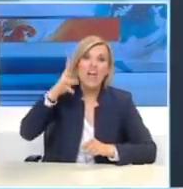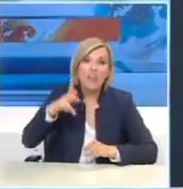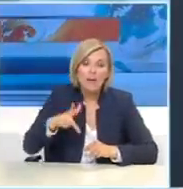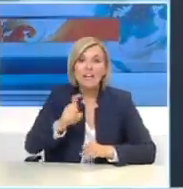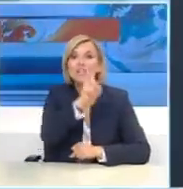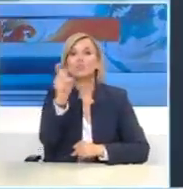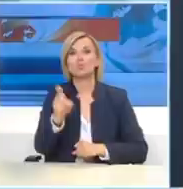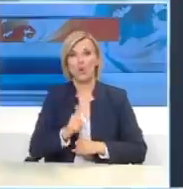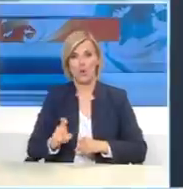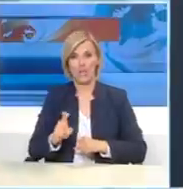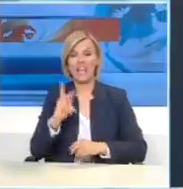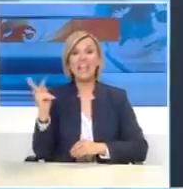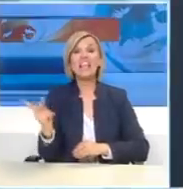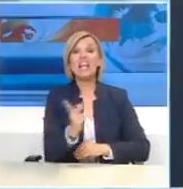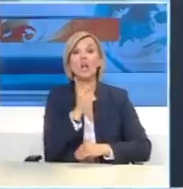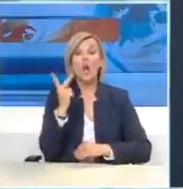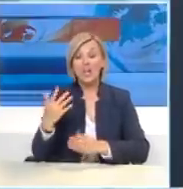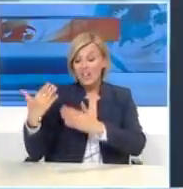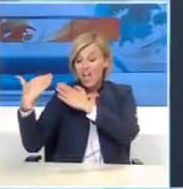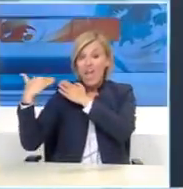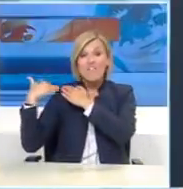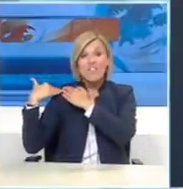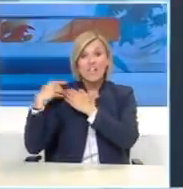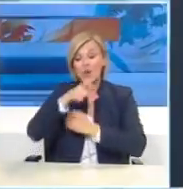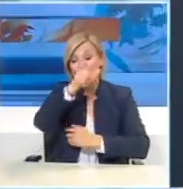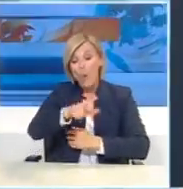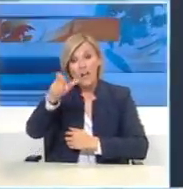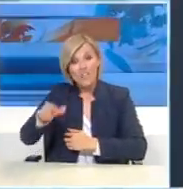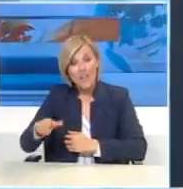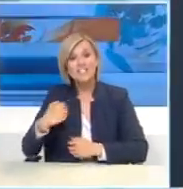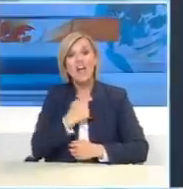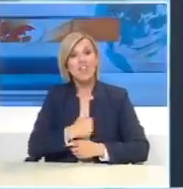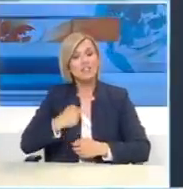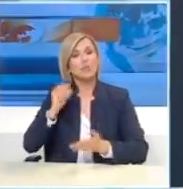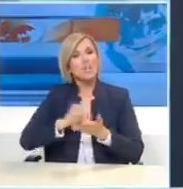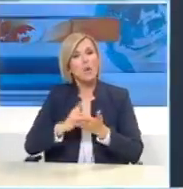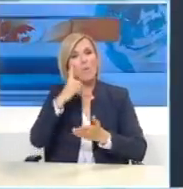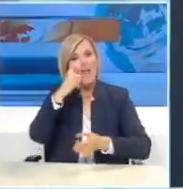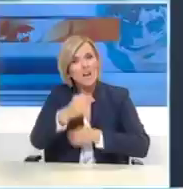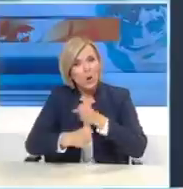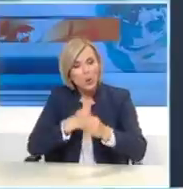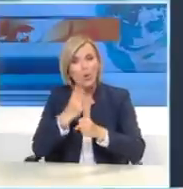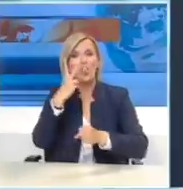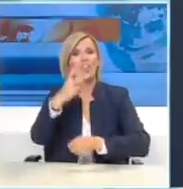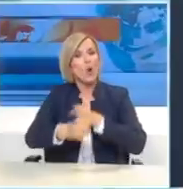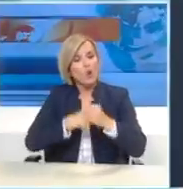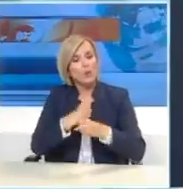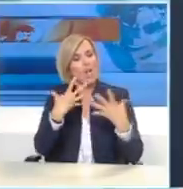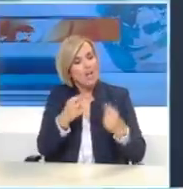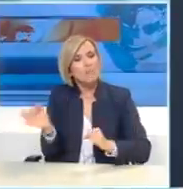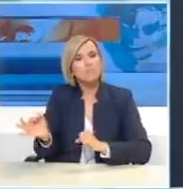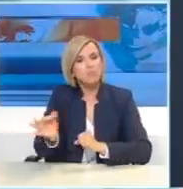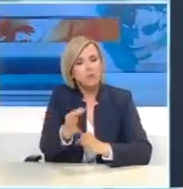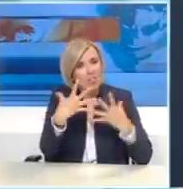επειδή η διαδικασία δεν θα είναι καθόλου εύκολη. Θα έχουμε και κρούσματα και νοσηλεία σε νοσοκομεία, θα χάνουμε δυστυχώς και συνανθρώπους μας.